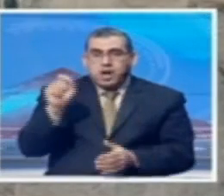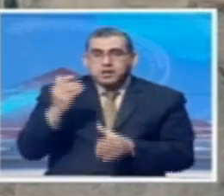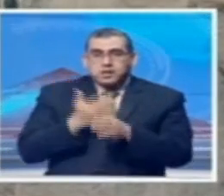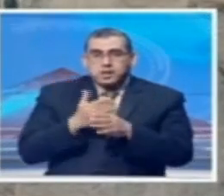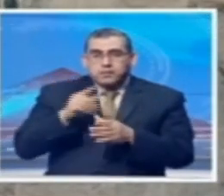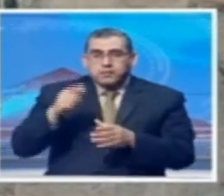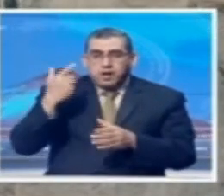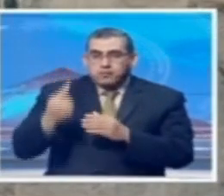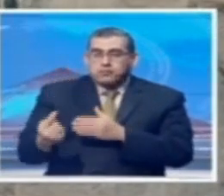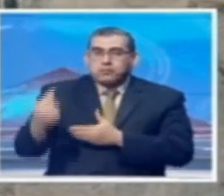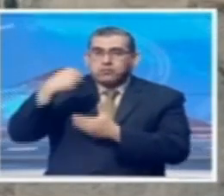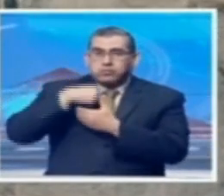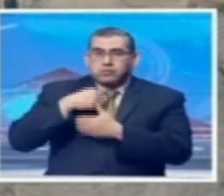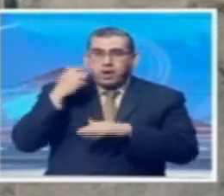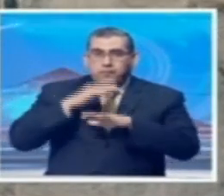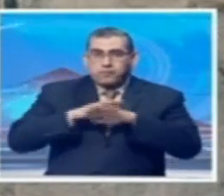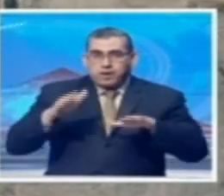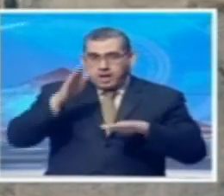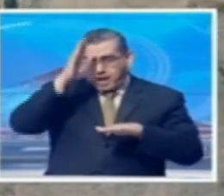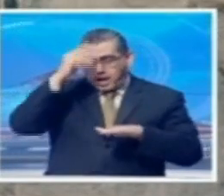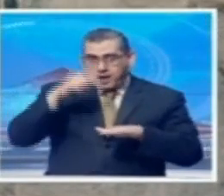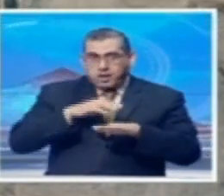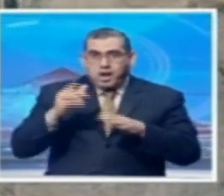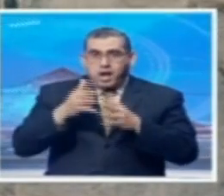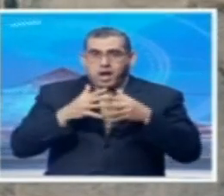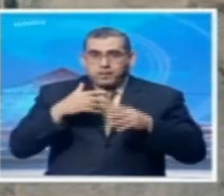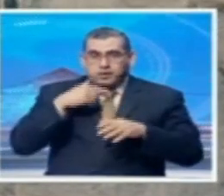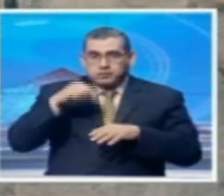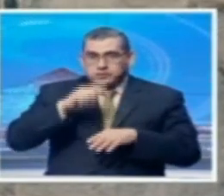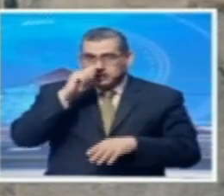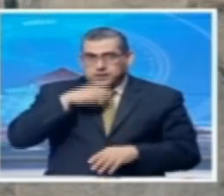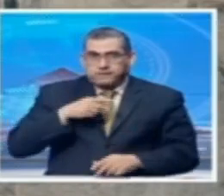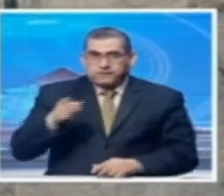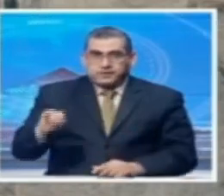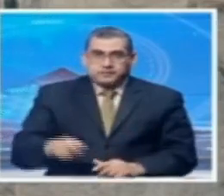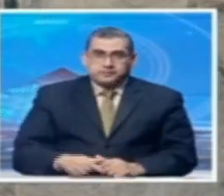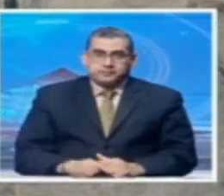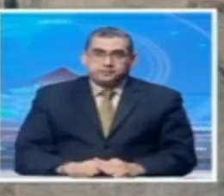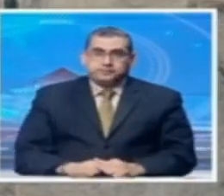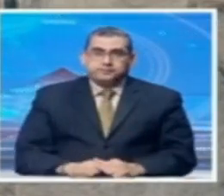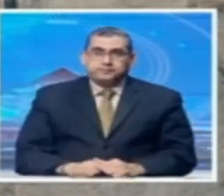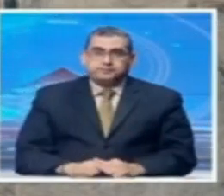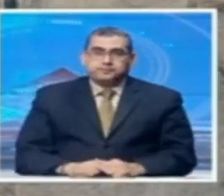صاروخية استهدفت أمريكيين بالعراق.